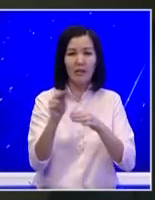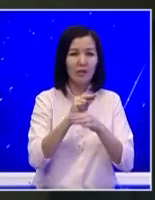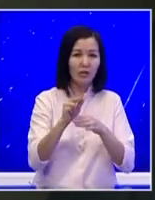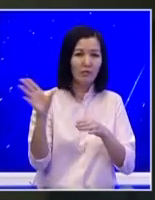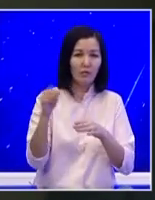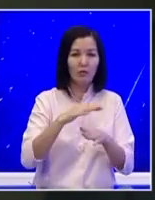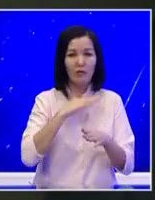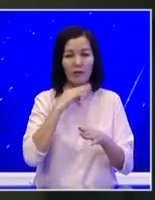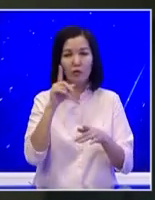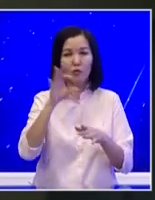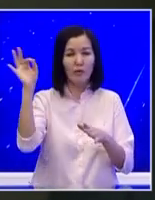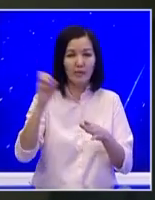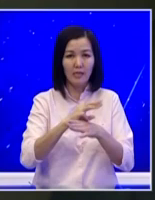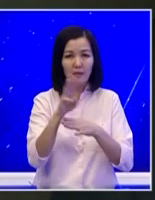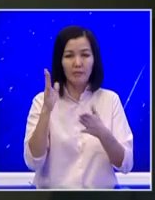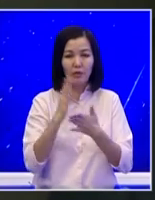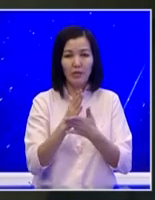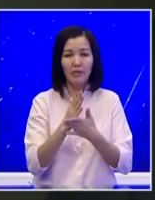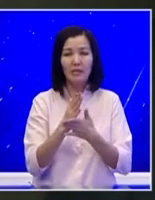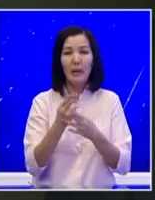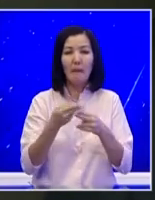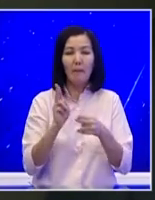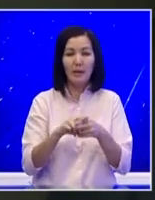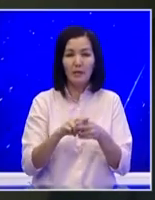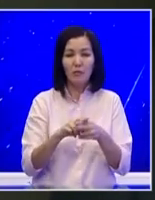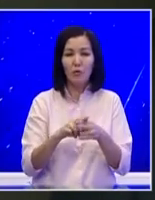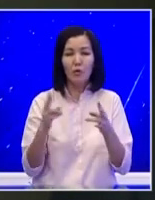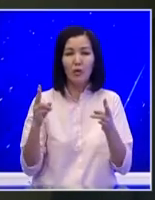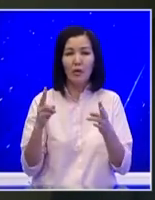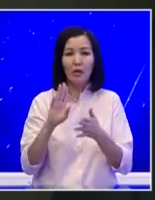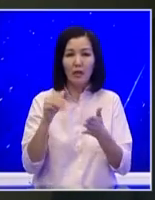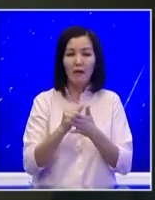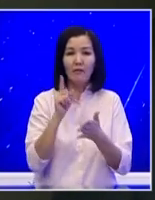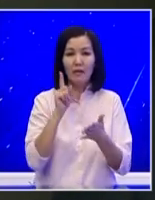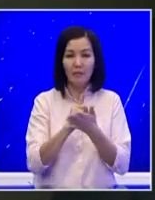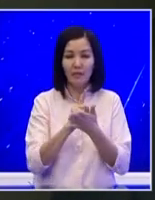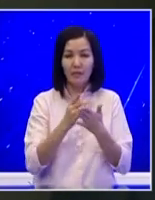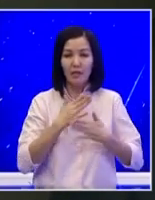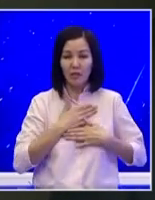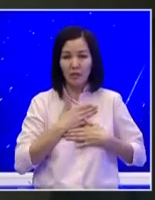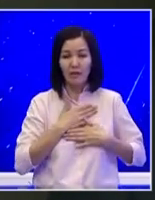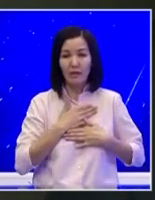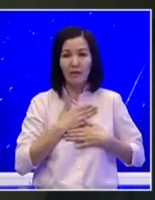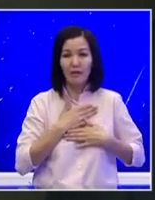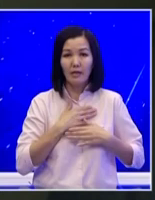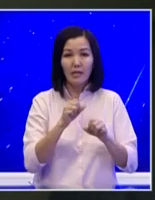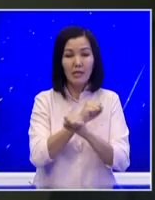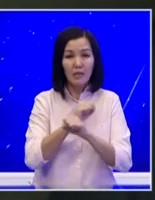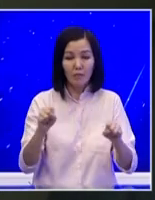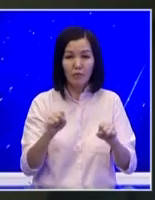нас имеются 100% обеспечены. Поэтому главная задача, которая сейчас стоит, не